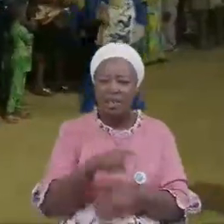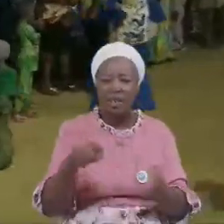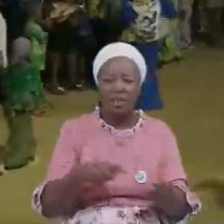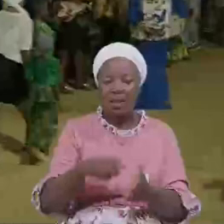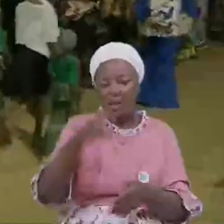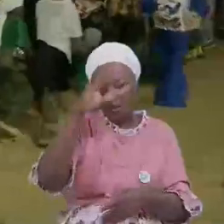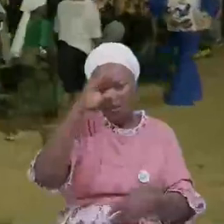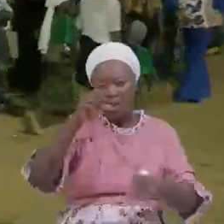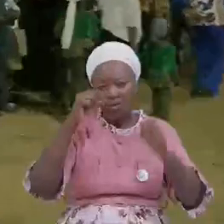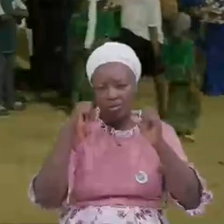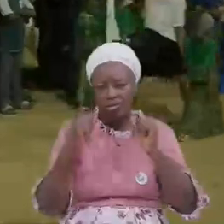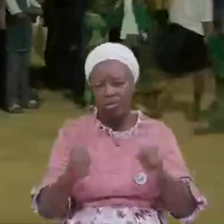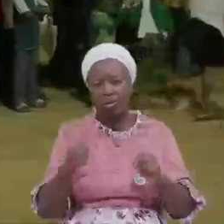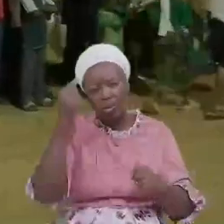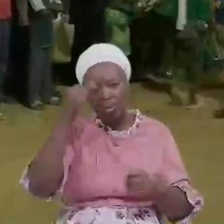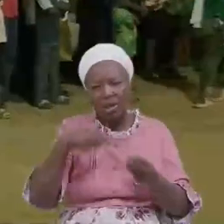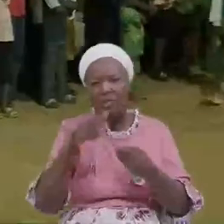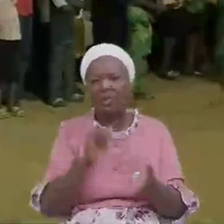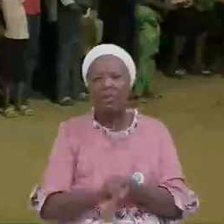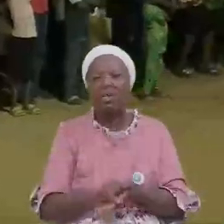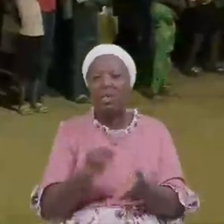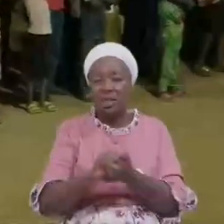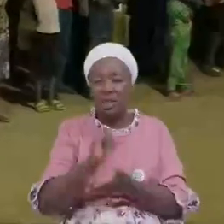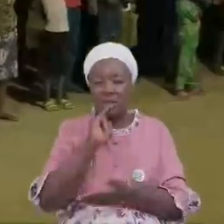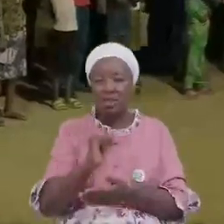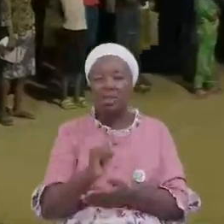celui que vous voyez. Ça, c'est disponible pour chacun.